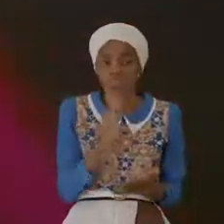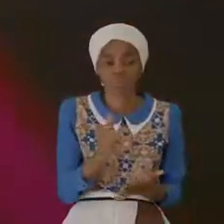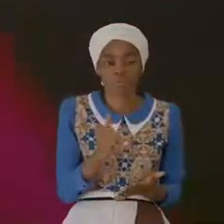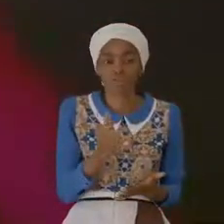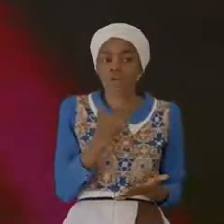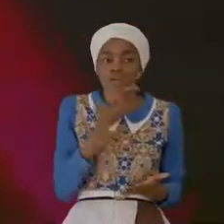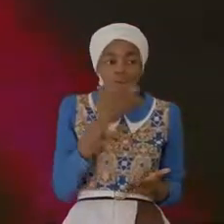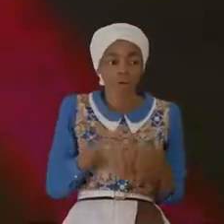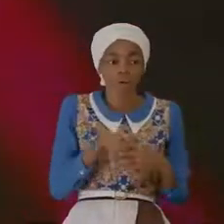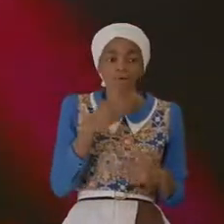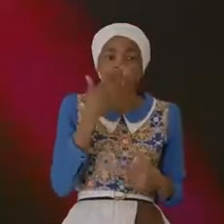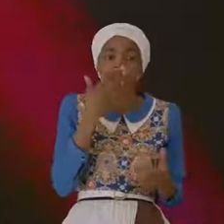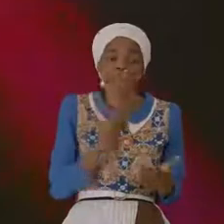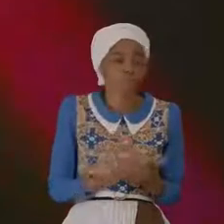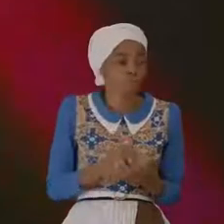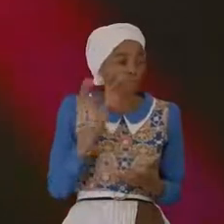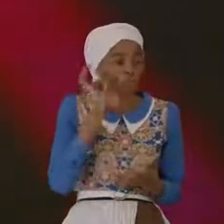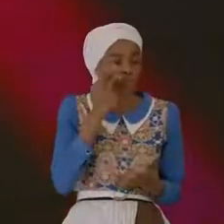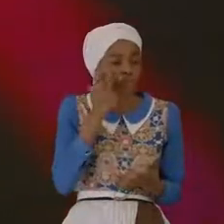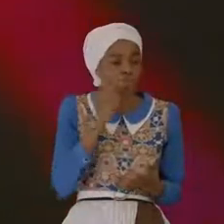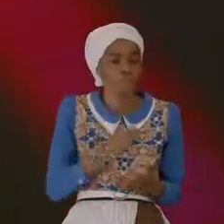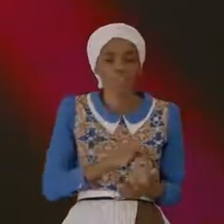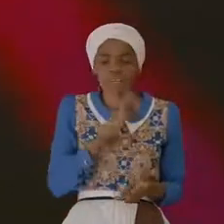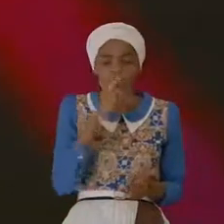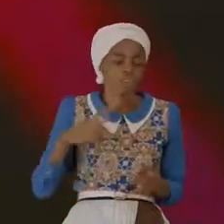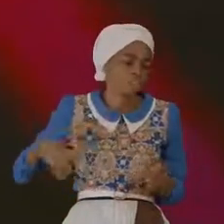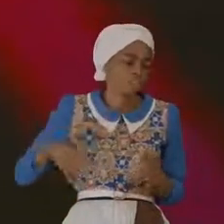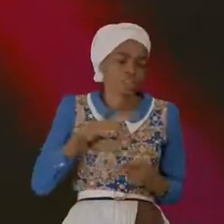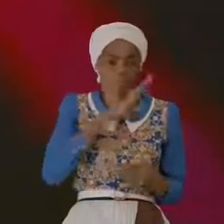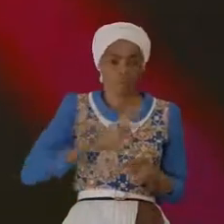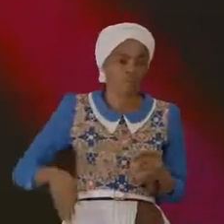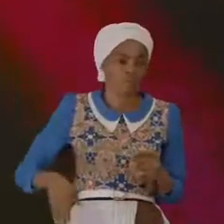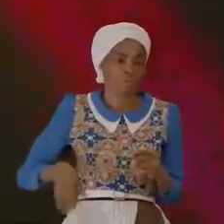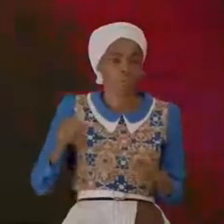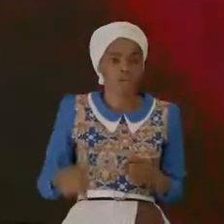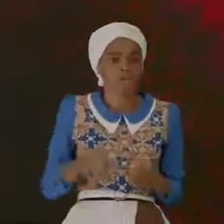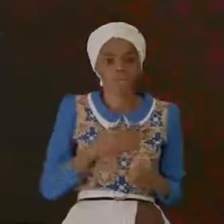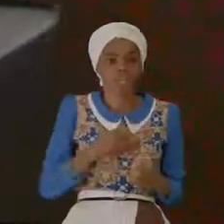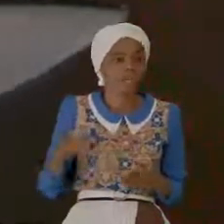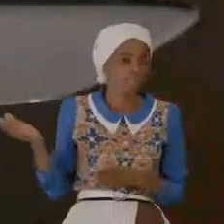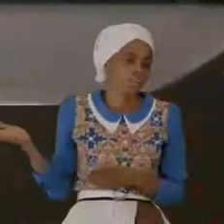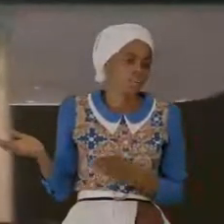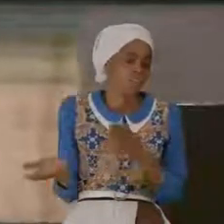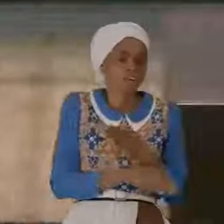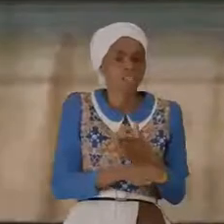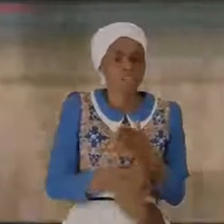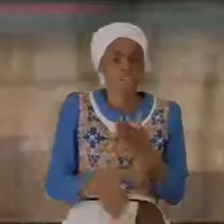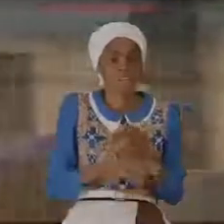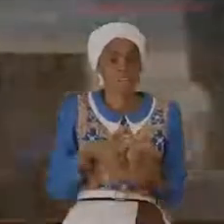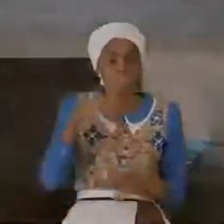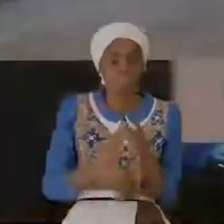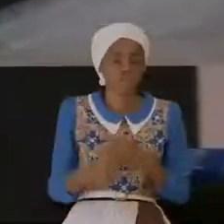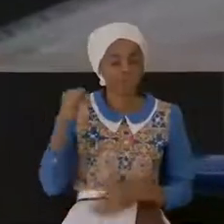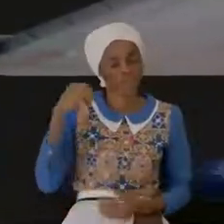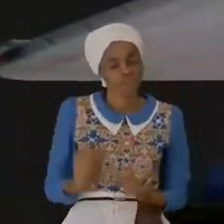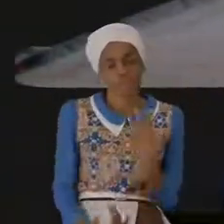porte pas de bons fruits est coupé et jeté au feu.